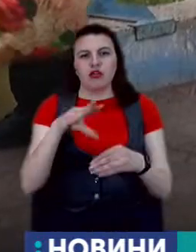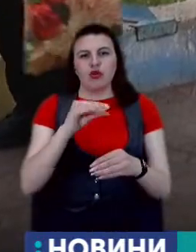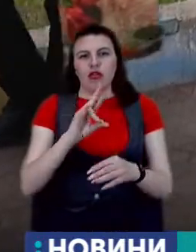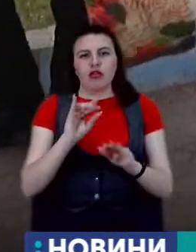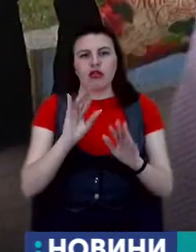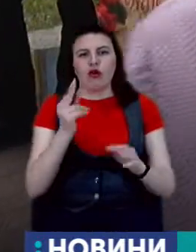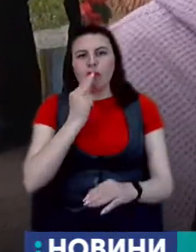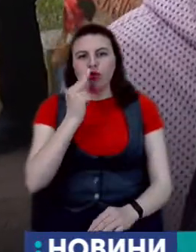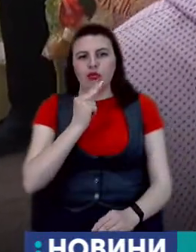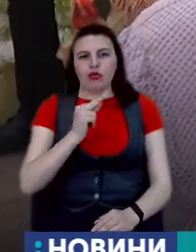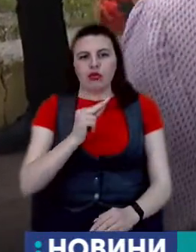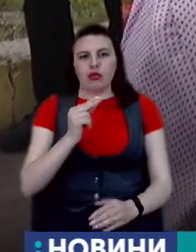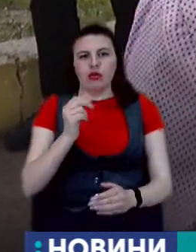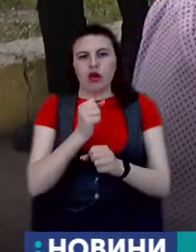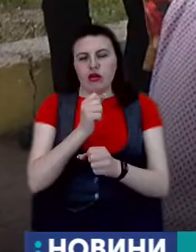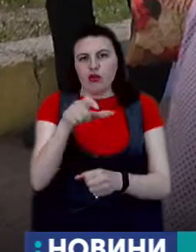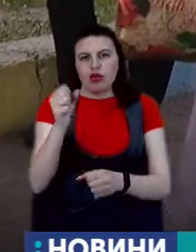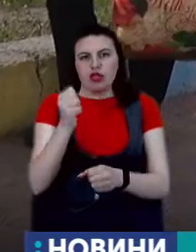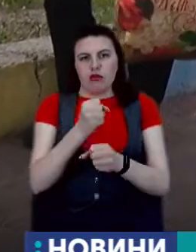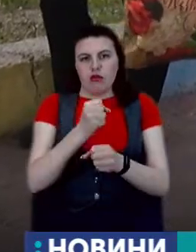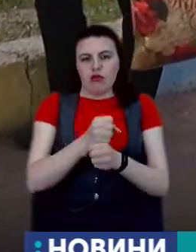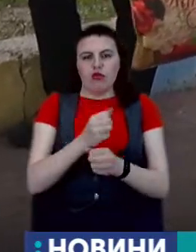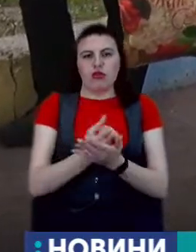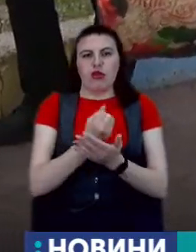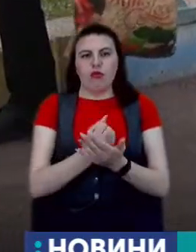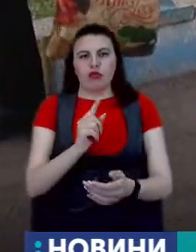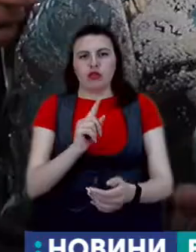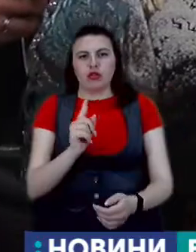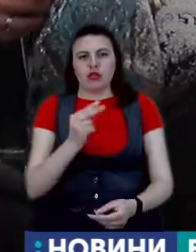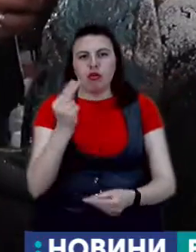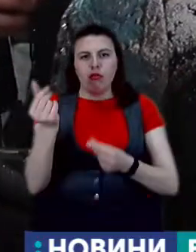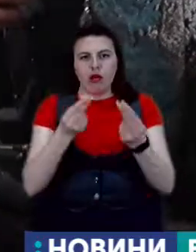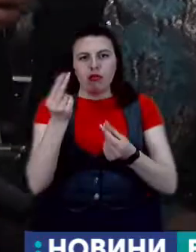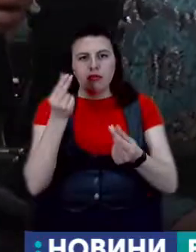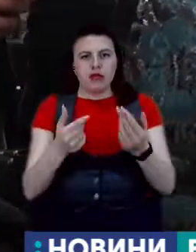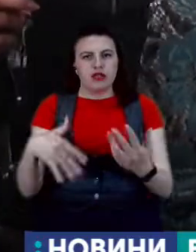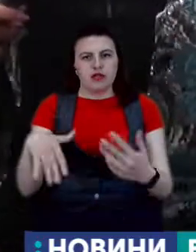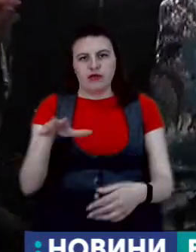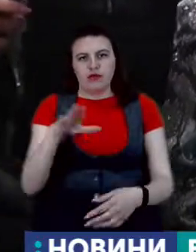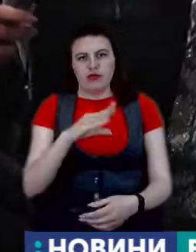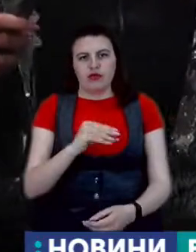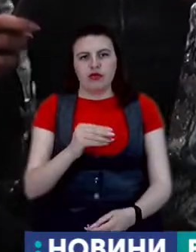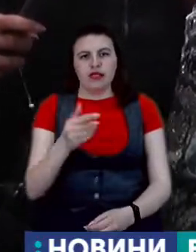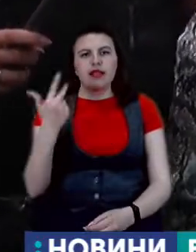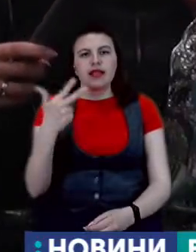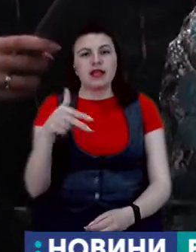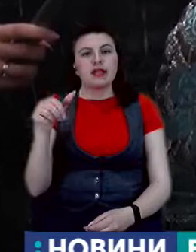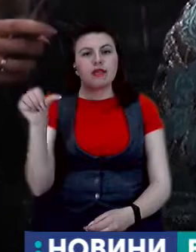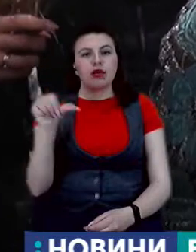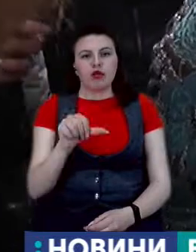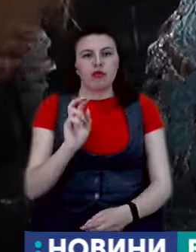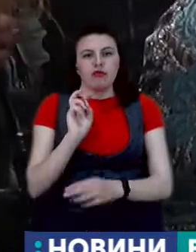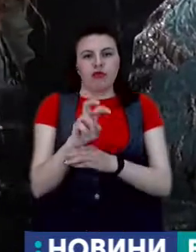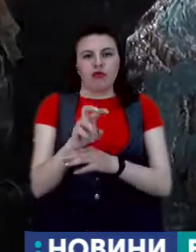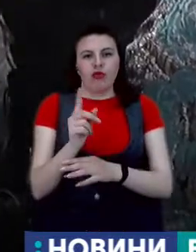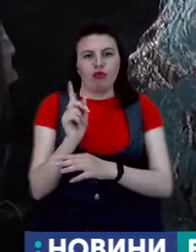повинні заробляти, жити за щось повинні. Все оплачується. За півгодини до мітингувальників виходить заступниця голови